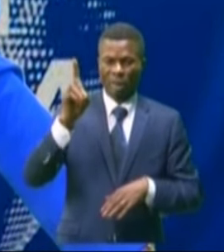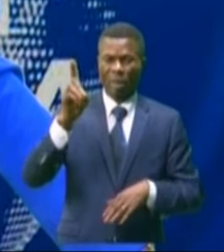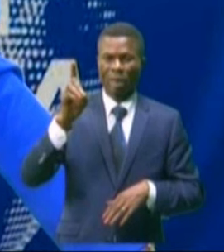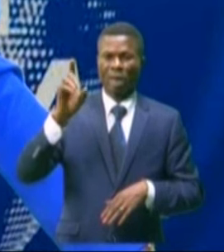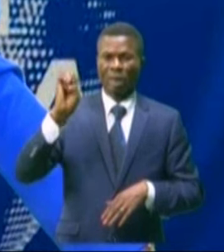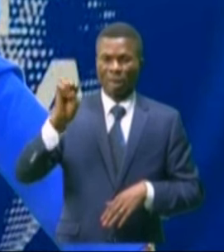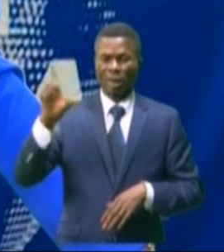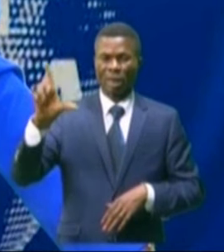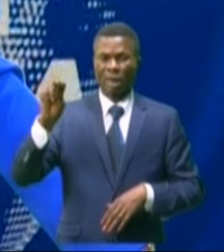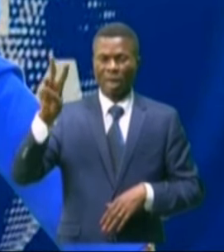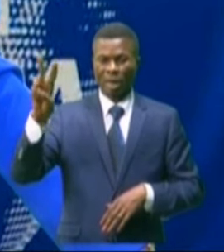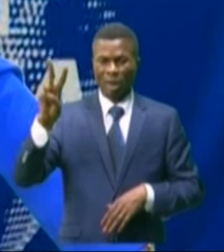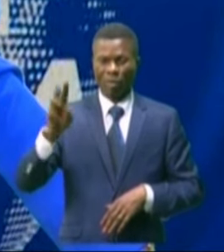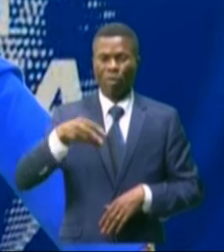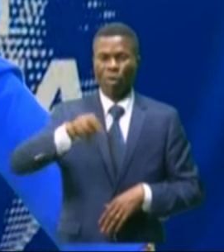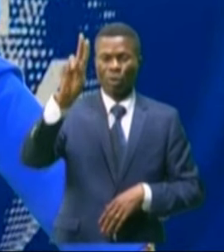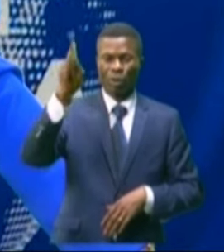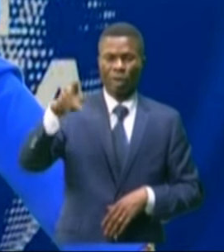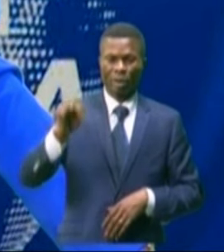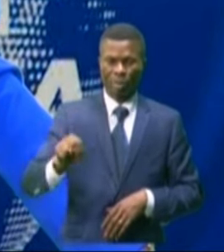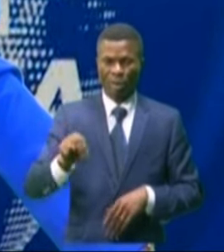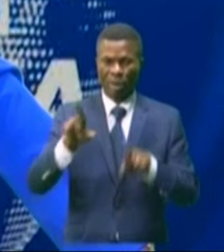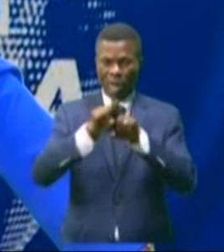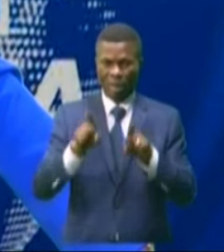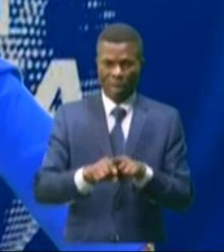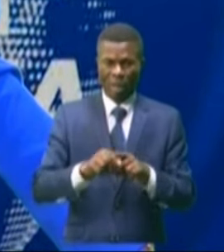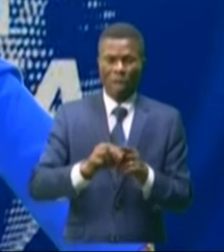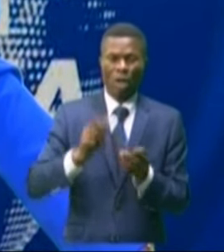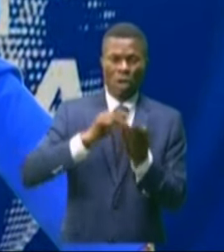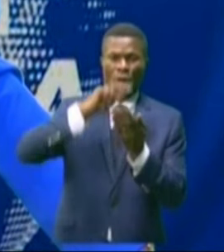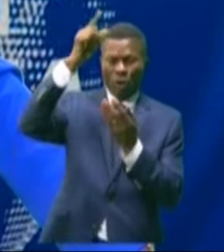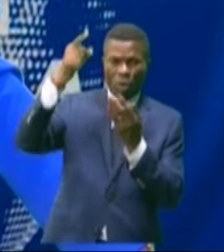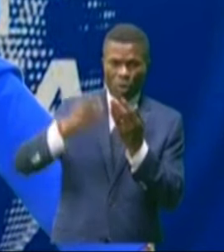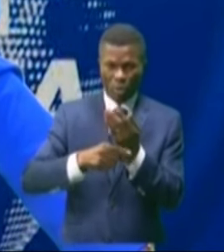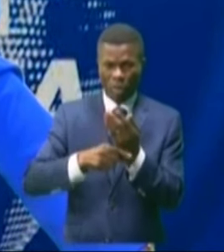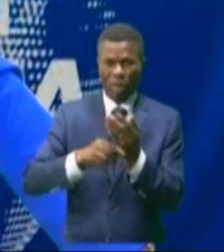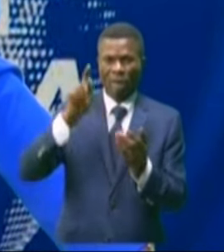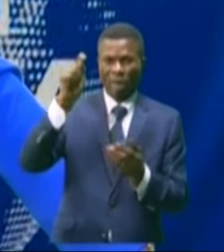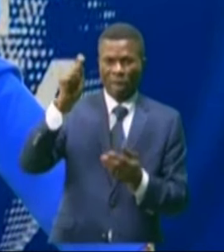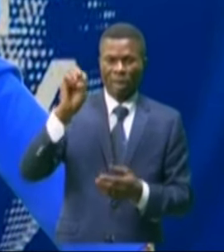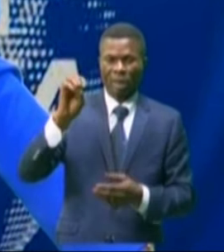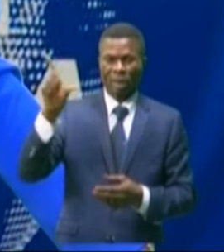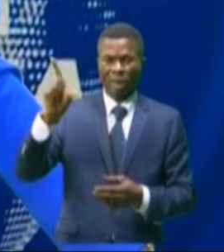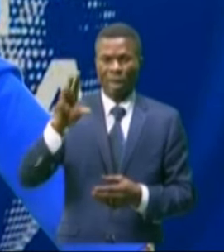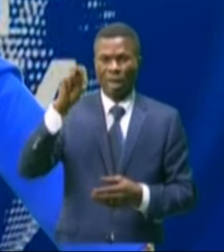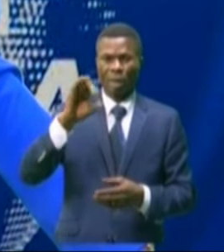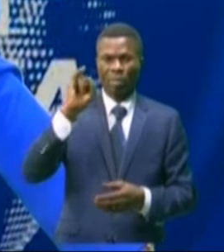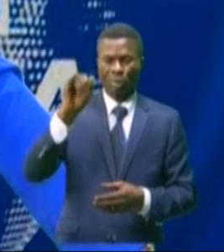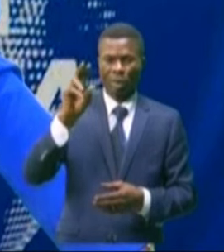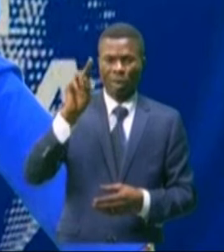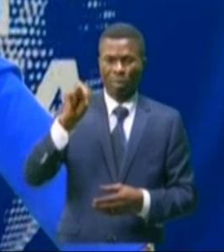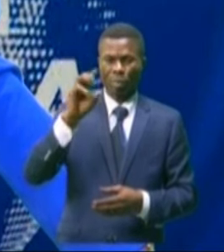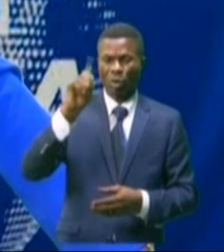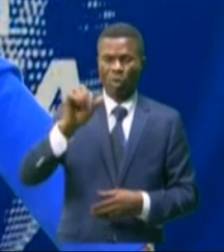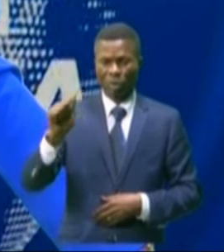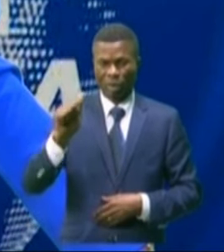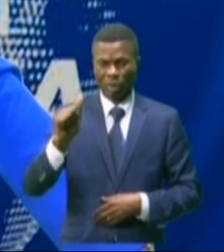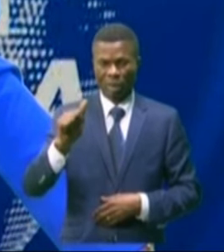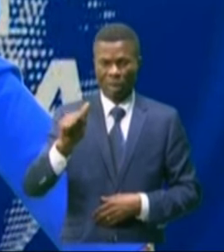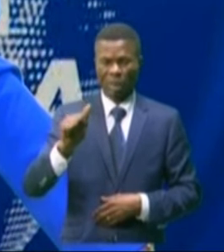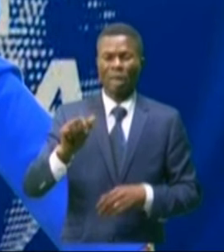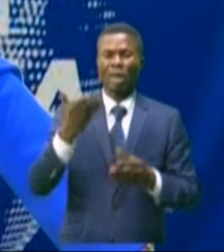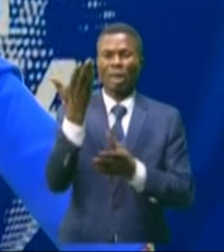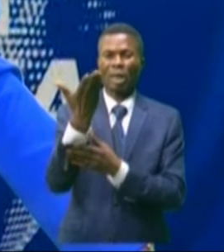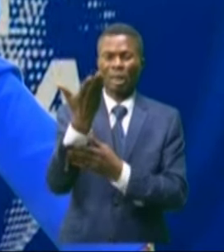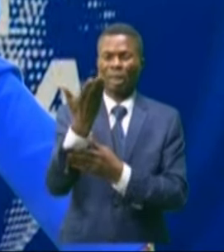Djelombinza, Upen, Sangamamba et Ngomba Kikusa, Télécom, Mimosa et Kanchachi. La régie d'OSA prie